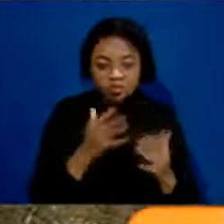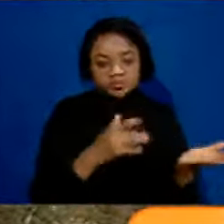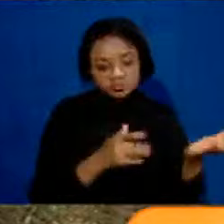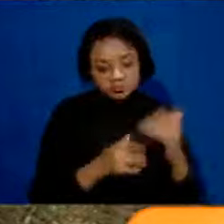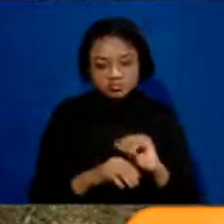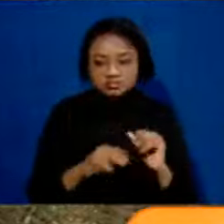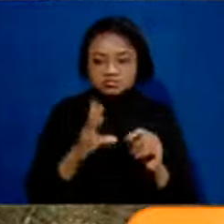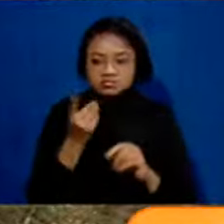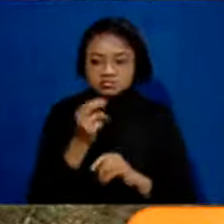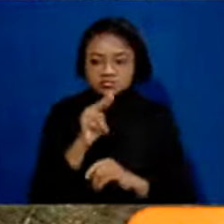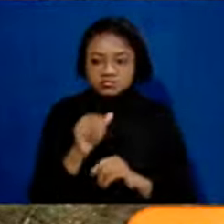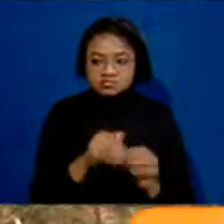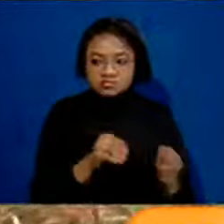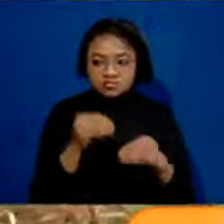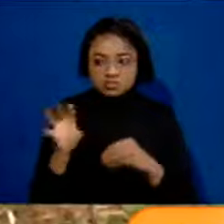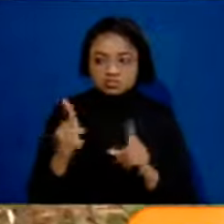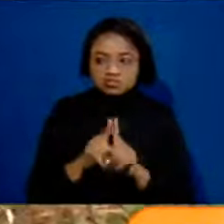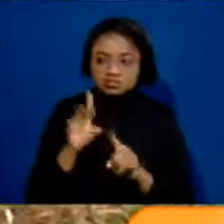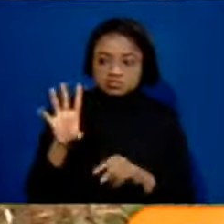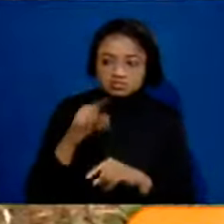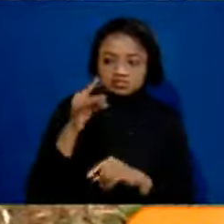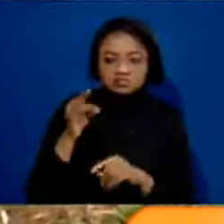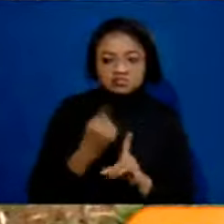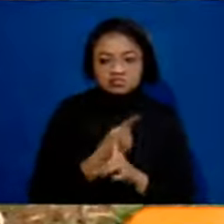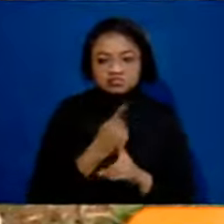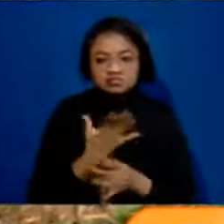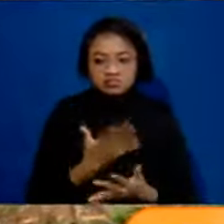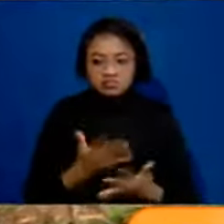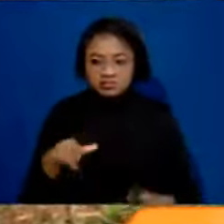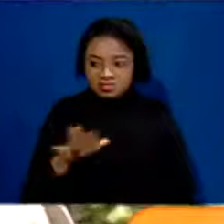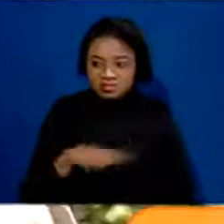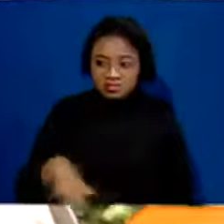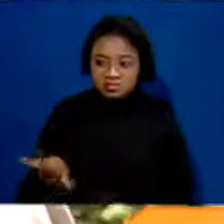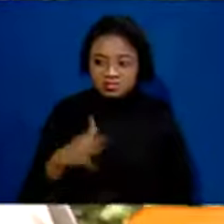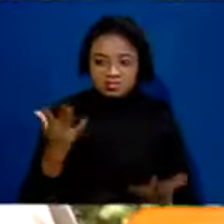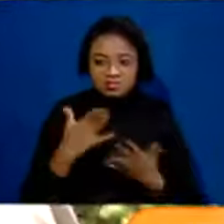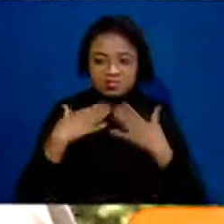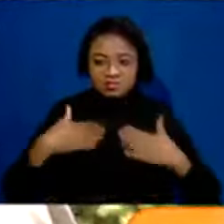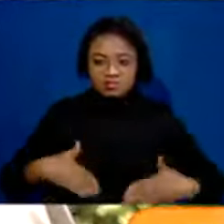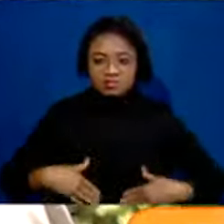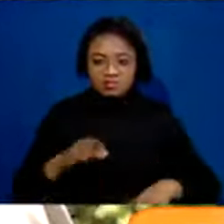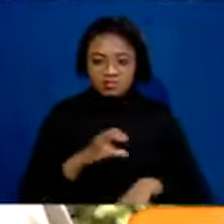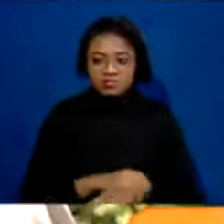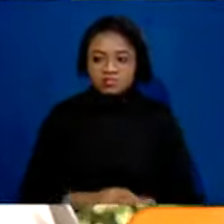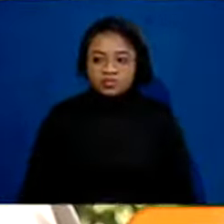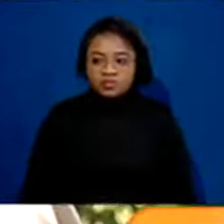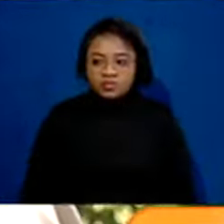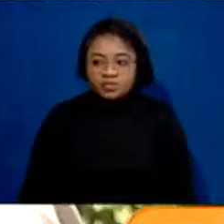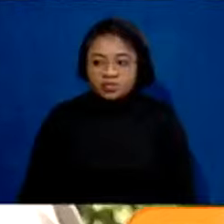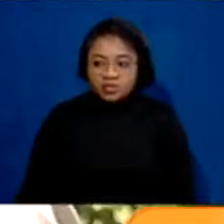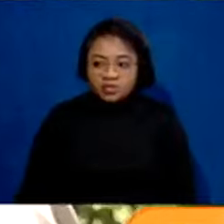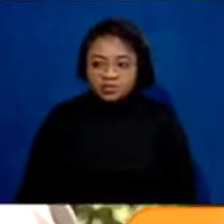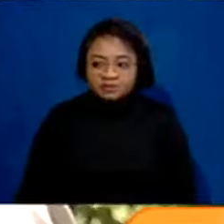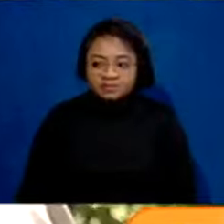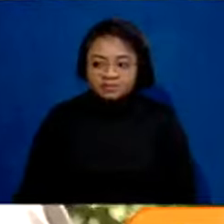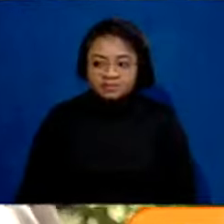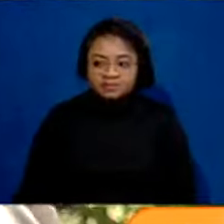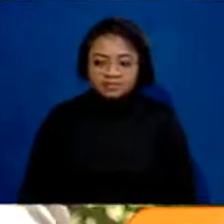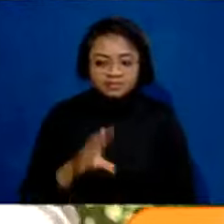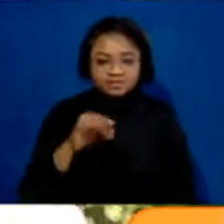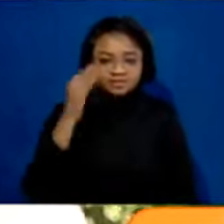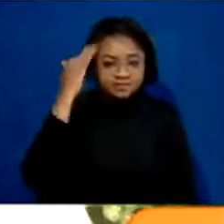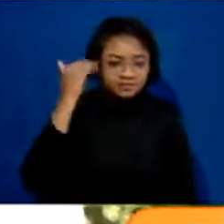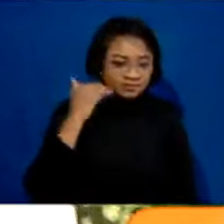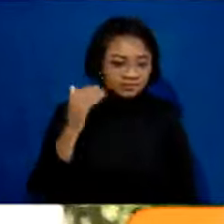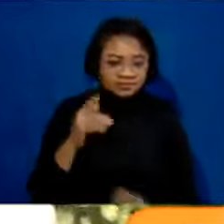Polisi pia walipata bidhaa mbalimbali na vinywaji katika eneo ambako mwili huo ulipatikana. Na kichwa kando.